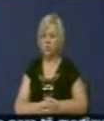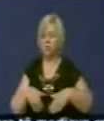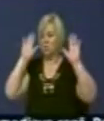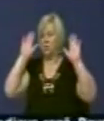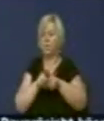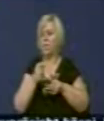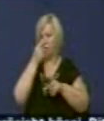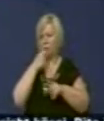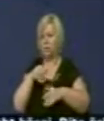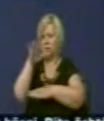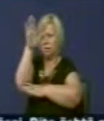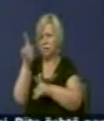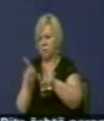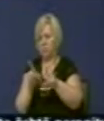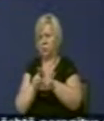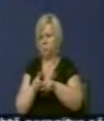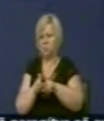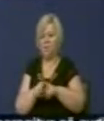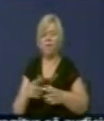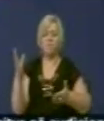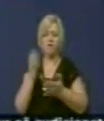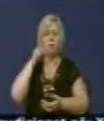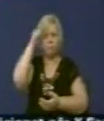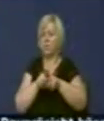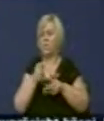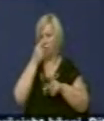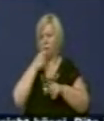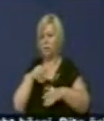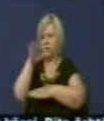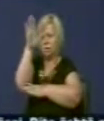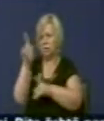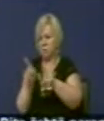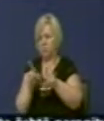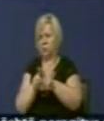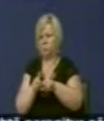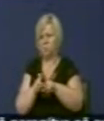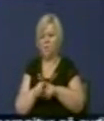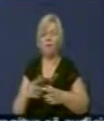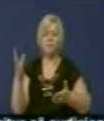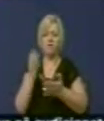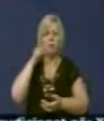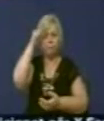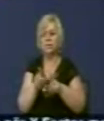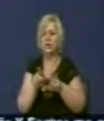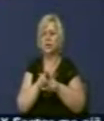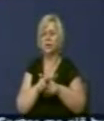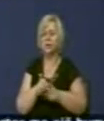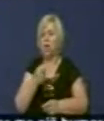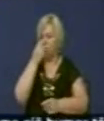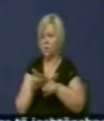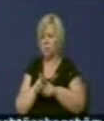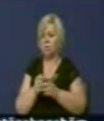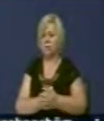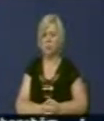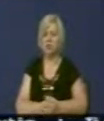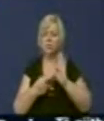marrëveshjen e Munihut vitit 1938 dhe deklaratën disfatite të kryeministrit të atëhershëm britanik, që në kohën tonë, atëherë